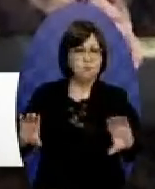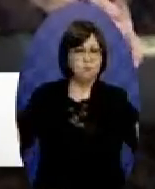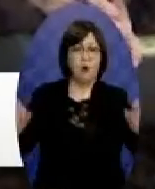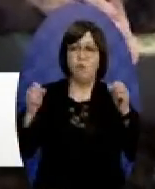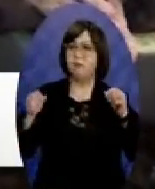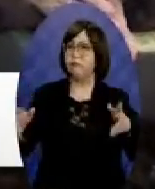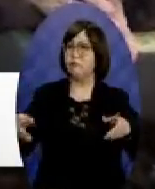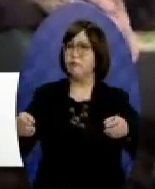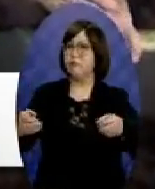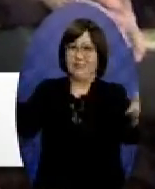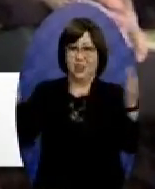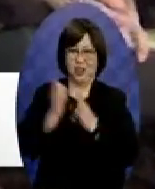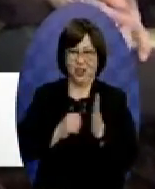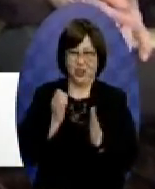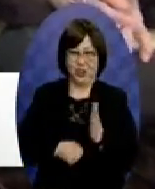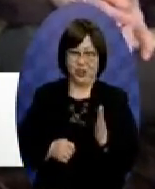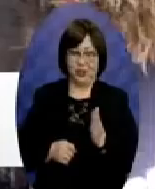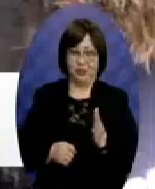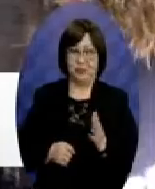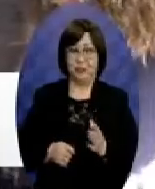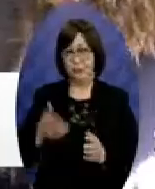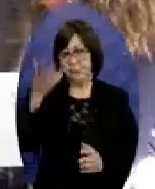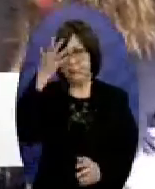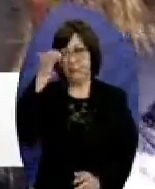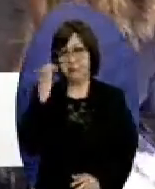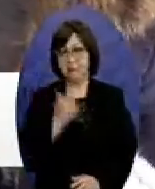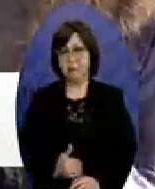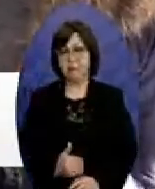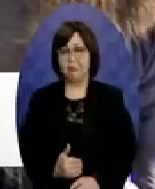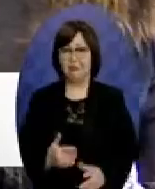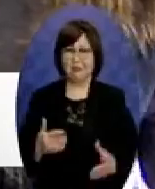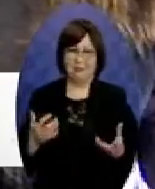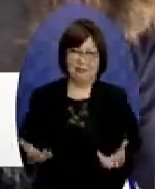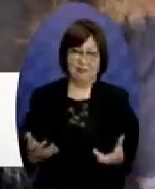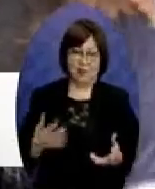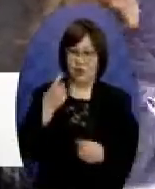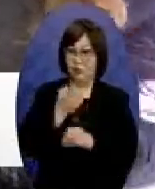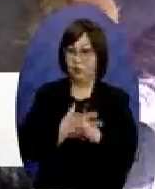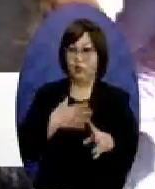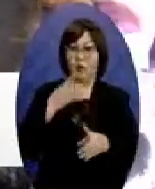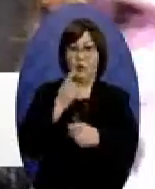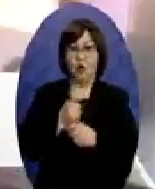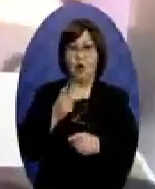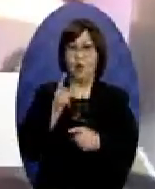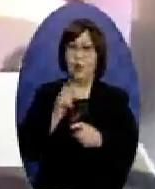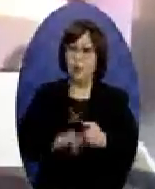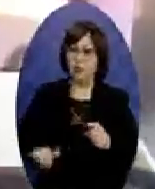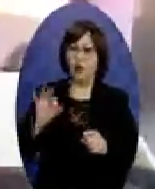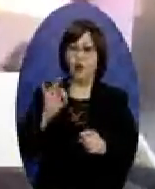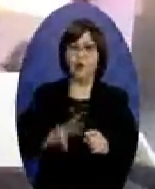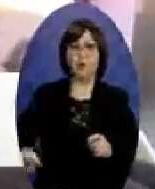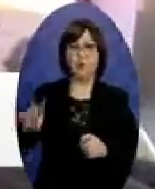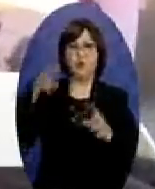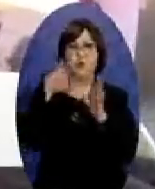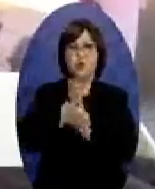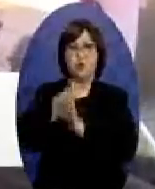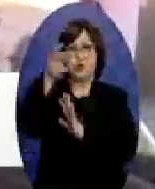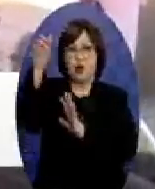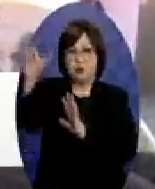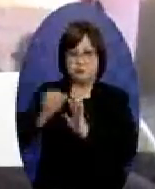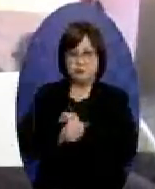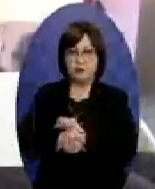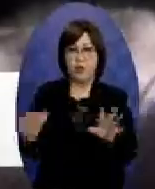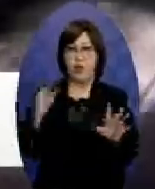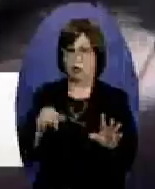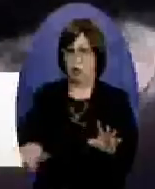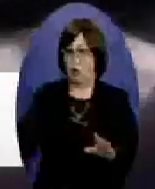салбарын мэрэгчлэлтнүүд хэлж байна. Өнгөрсөн жил халамжийн мөнгийг улс болон орон нутгийн төсвөөс санхүүжиж байсан бол энэ жил зөвхөн улсын төсвөөс бүрэн